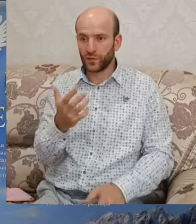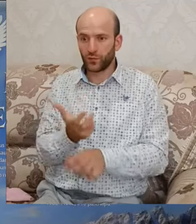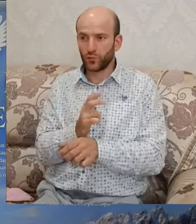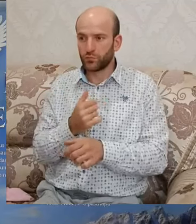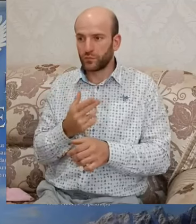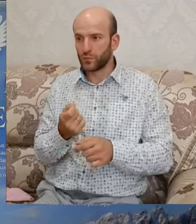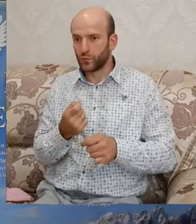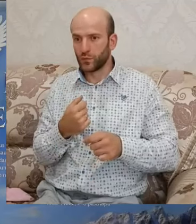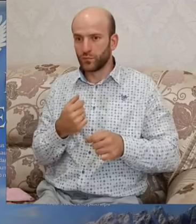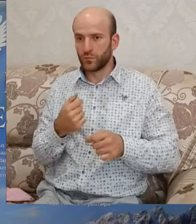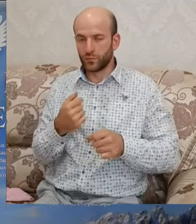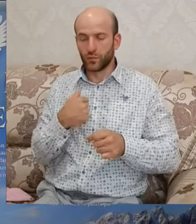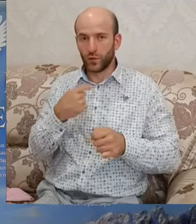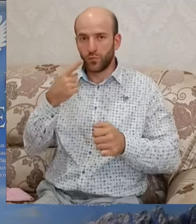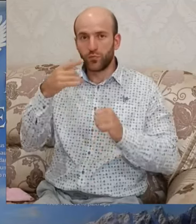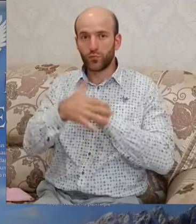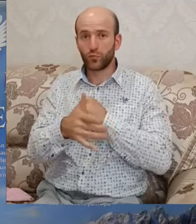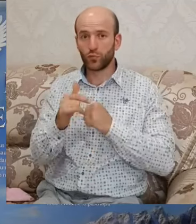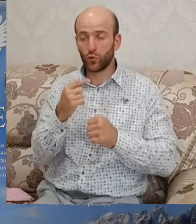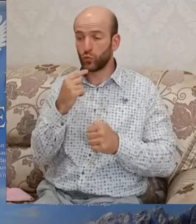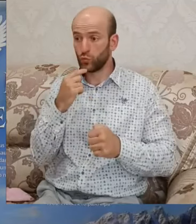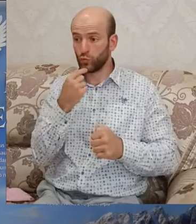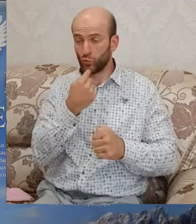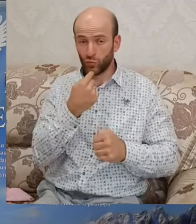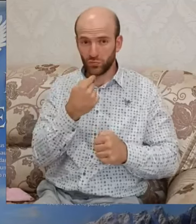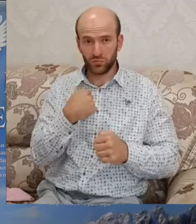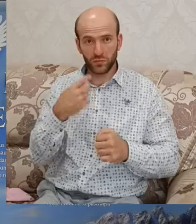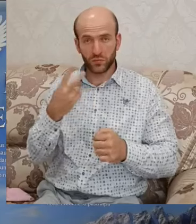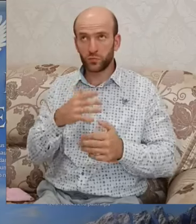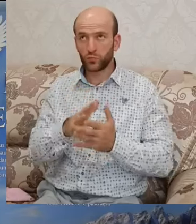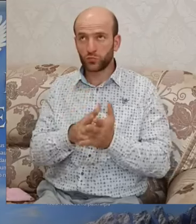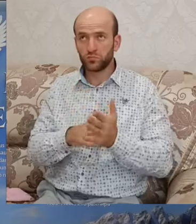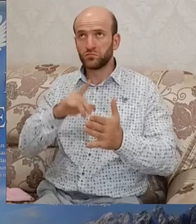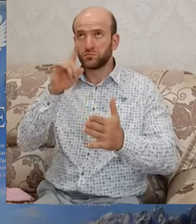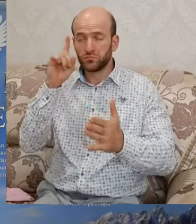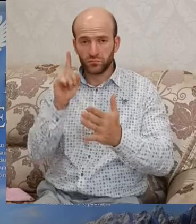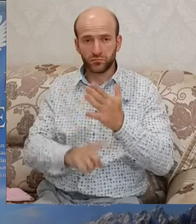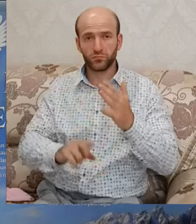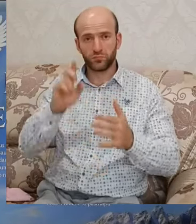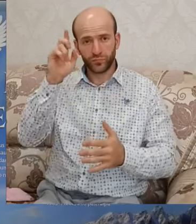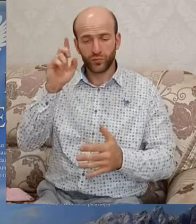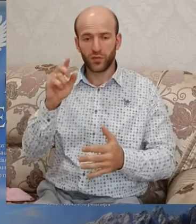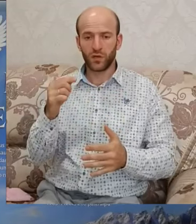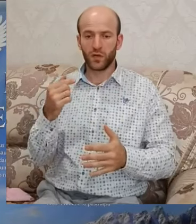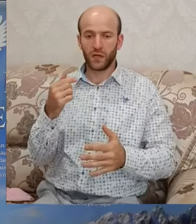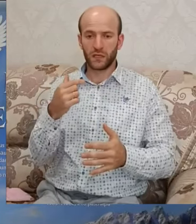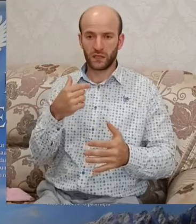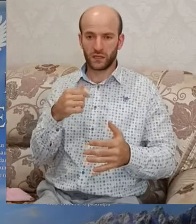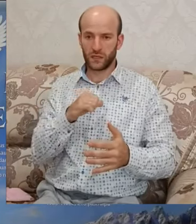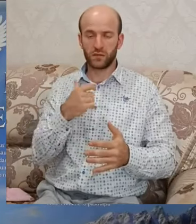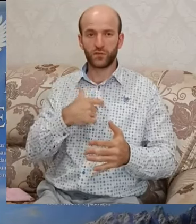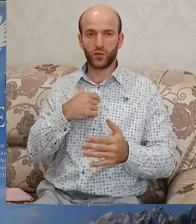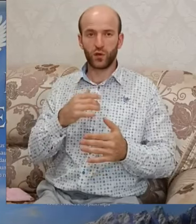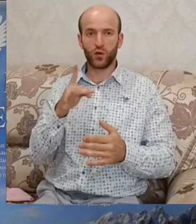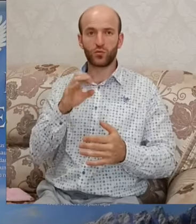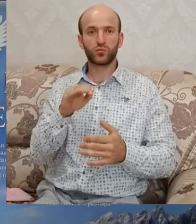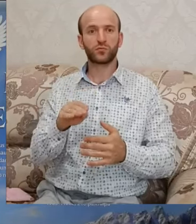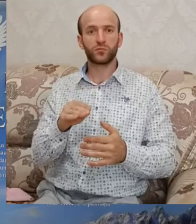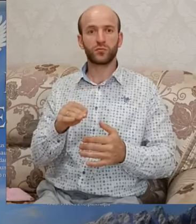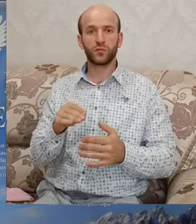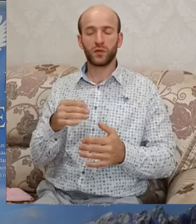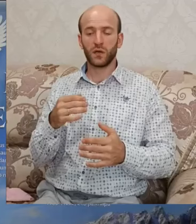роста. Reikia tikėti. Надо верить. Mes dažnai galvojame, kad tikime. Мы часто думаем,